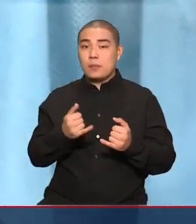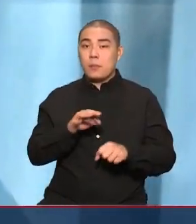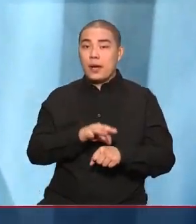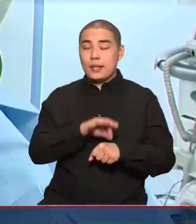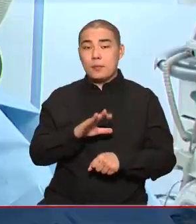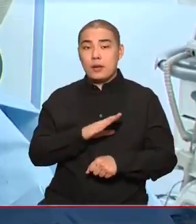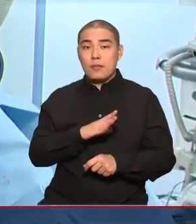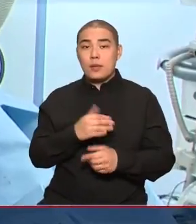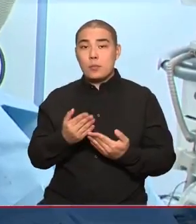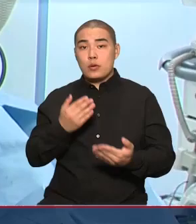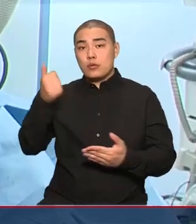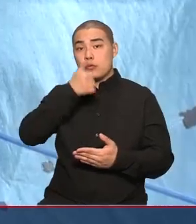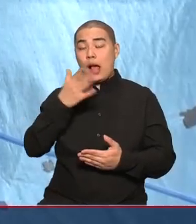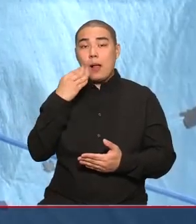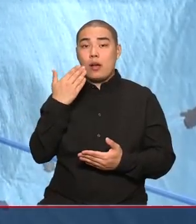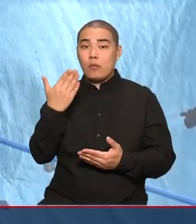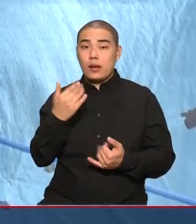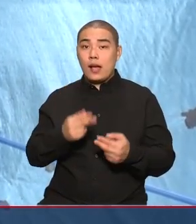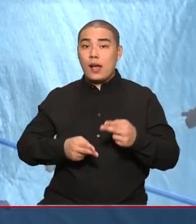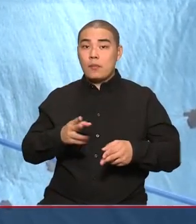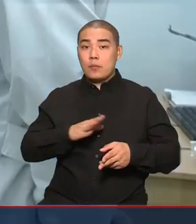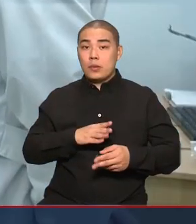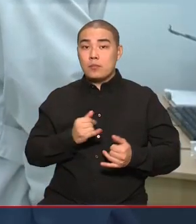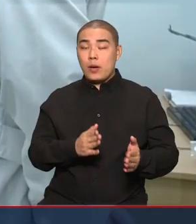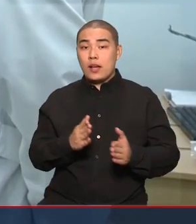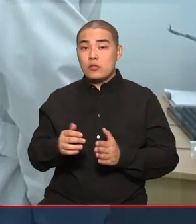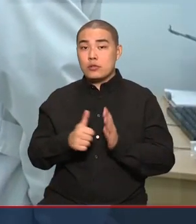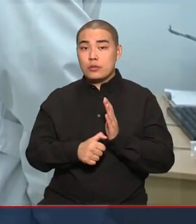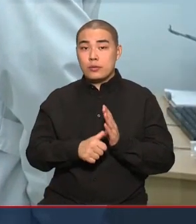болезни. Только за прошлый год алматинские кардиологи прооперировали